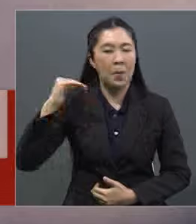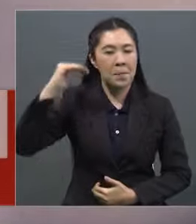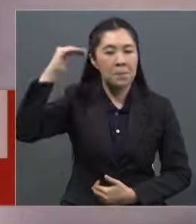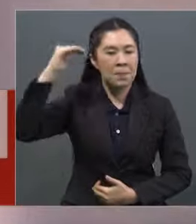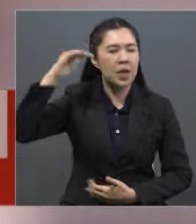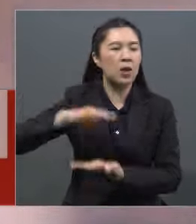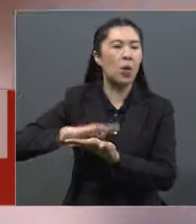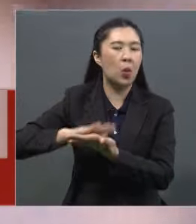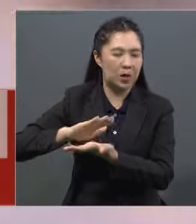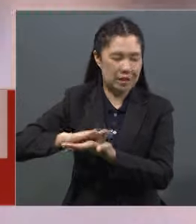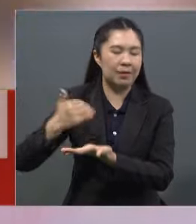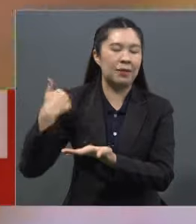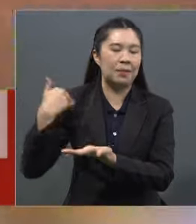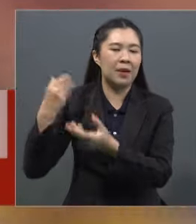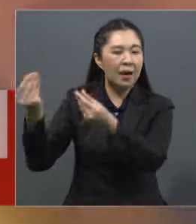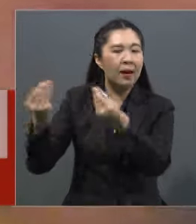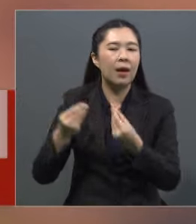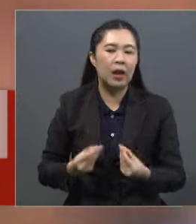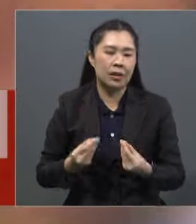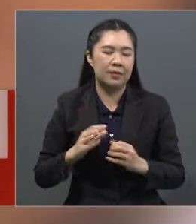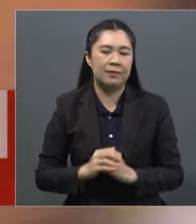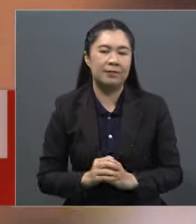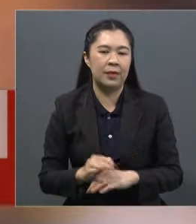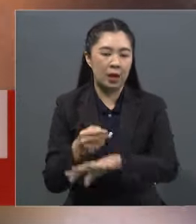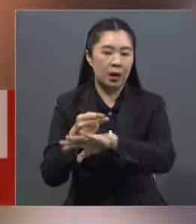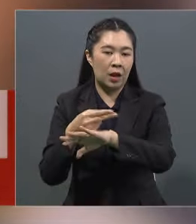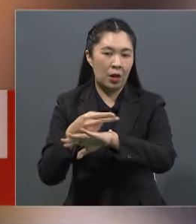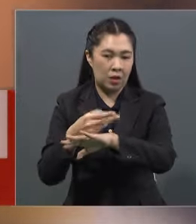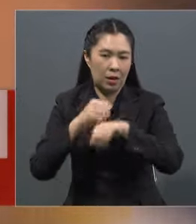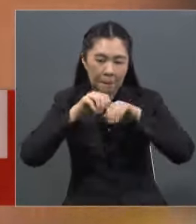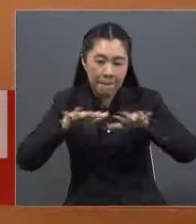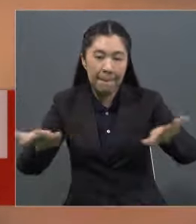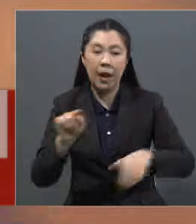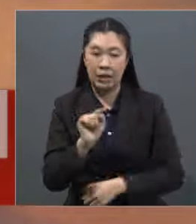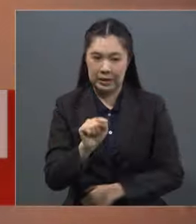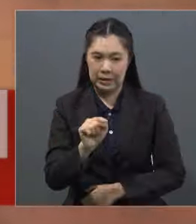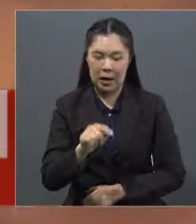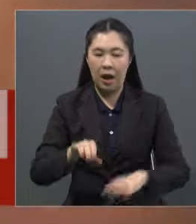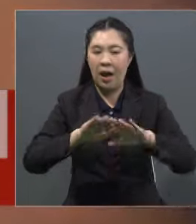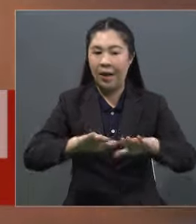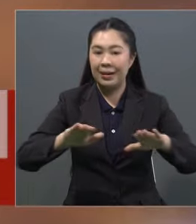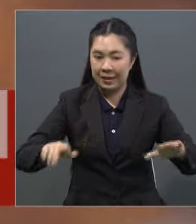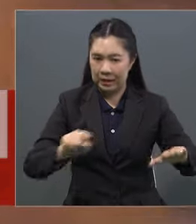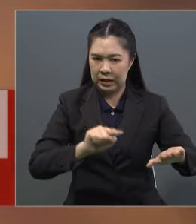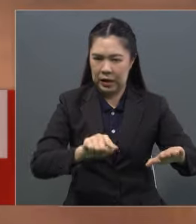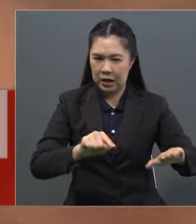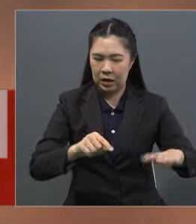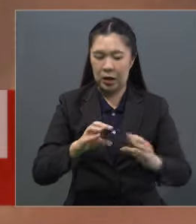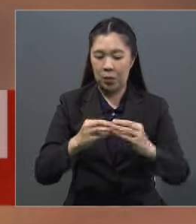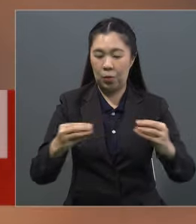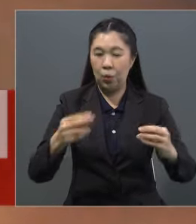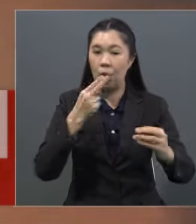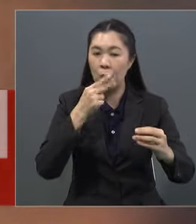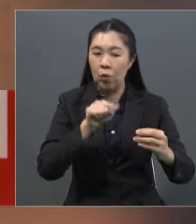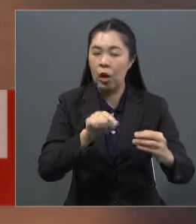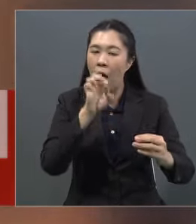งเรียนให้มาเป็นพี่ในโรงเรียนนั่นแหละนะครับแต่ว่าในคลิปเนี่ยไม่ได้ระบุชัดเจนว่าเด็กที่นำบุหรี่ไฟฟ้ามาเนี่ยได้ทดล